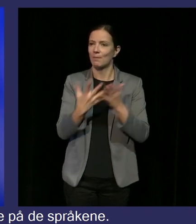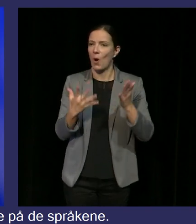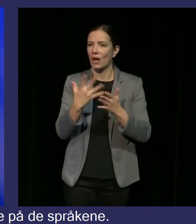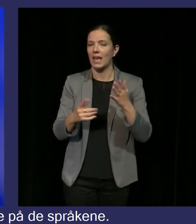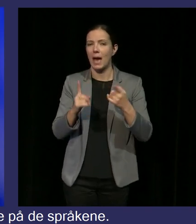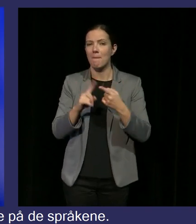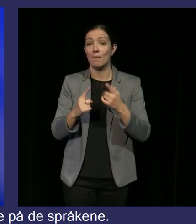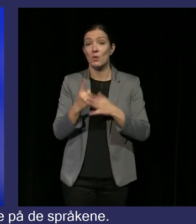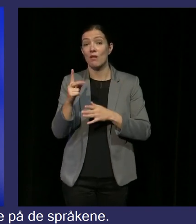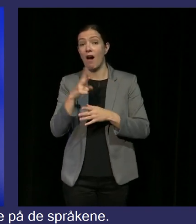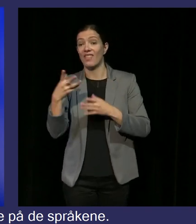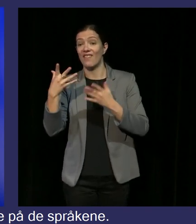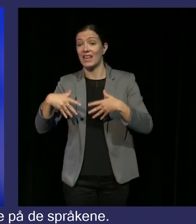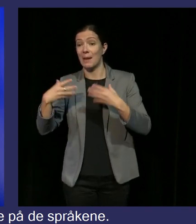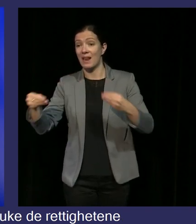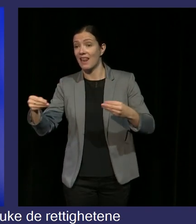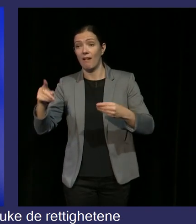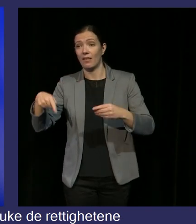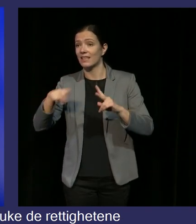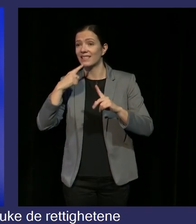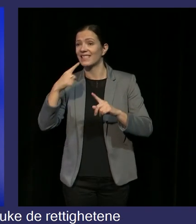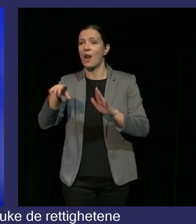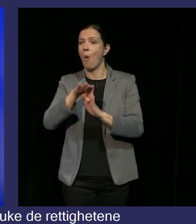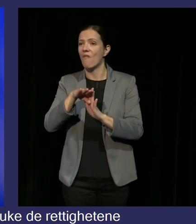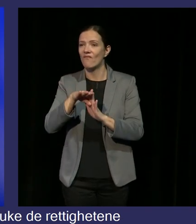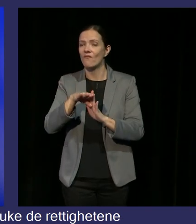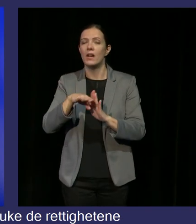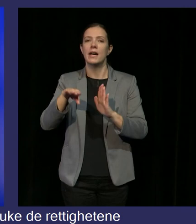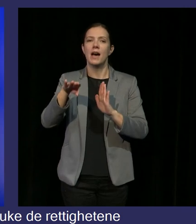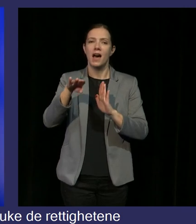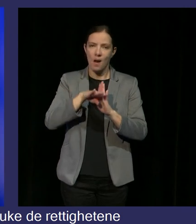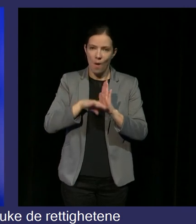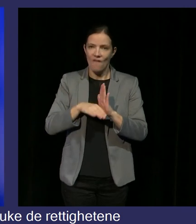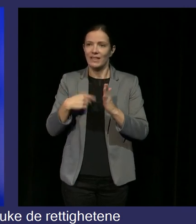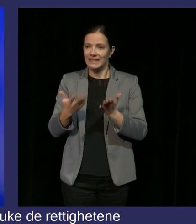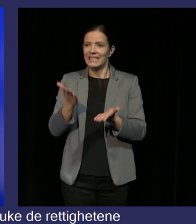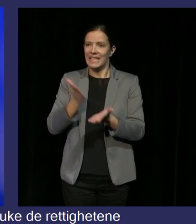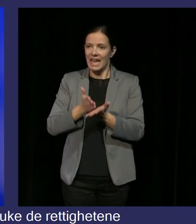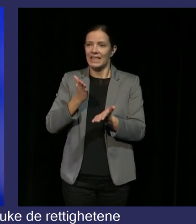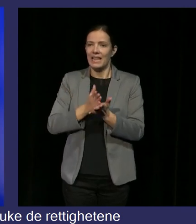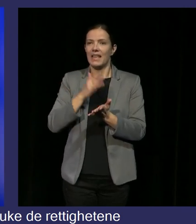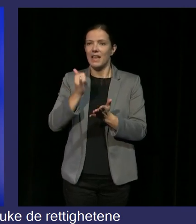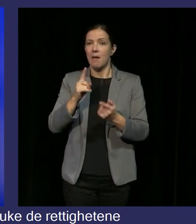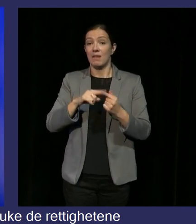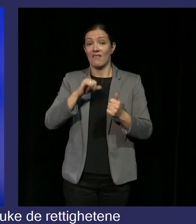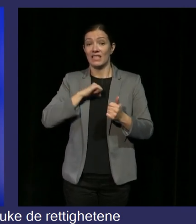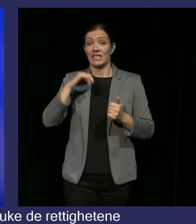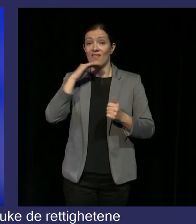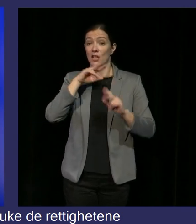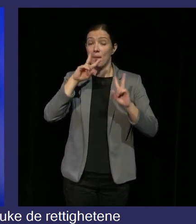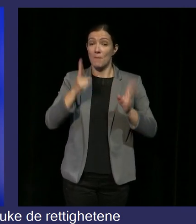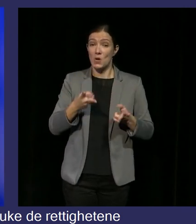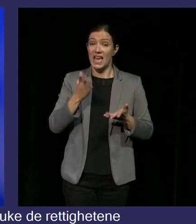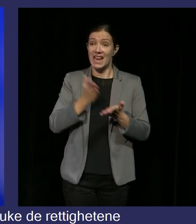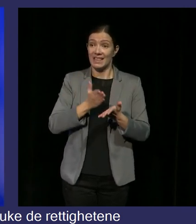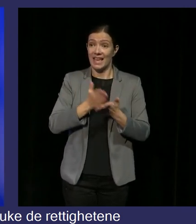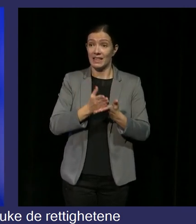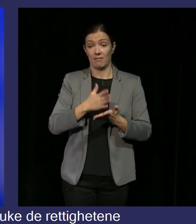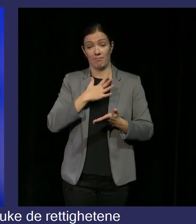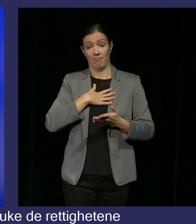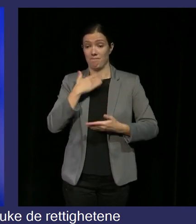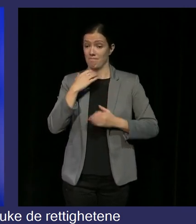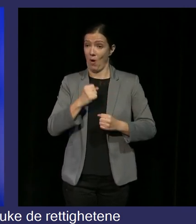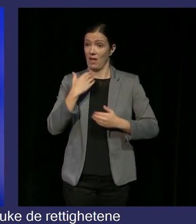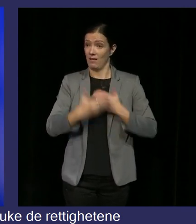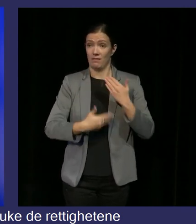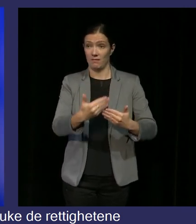prater vi om andre virkemidler enn lov. Loven gir rettigheter, men for at folk skal bruke de rettighetene og velge å holde på